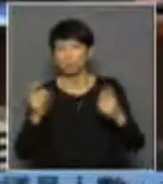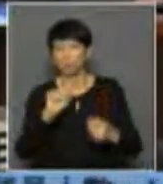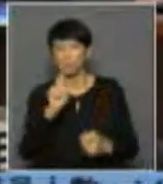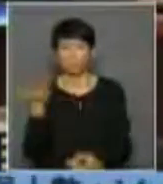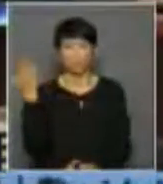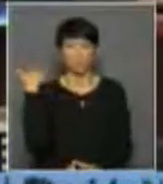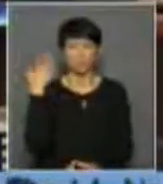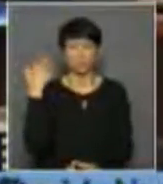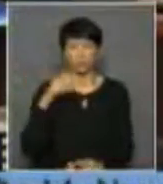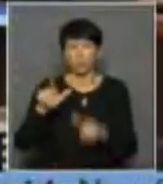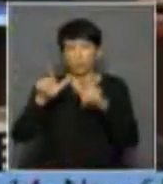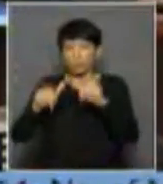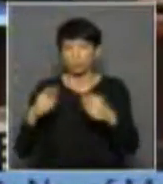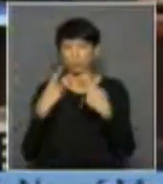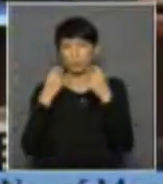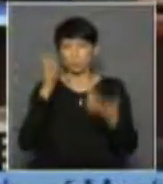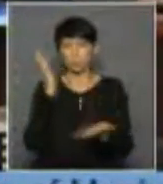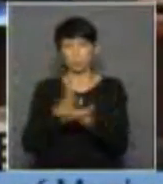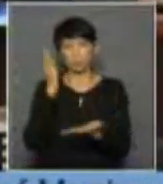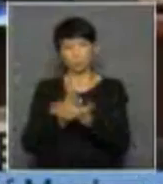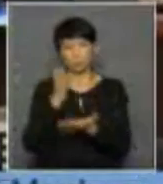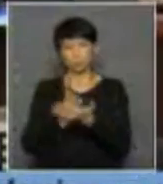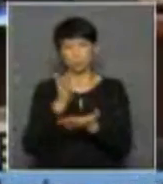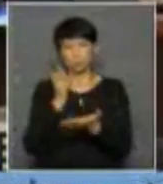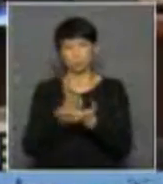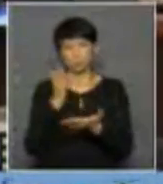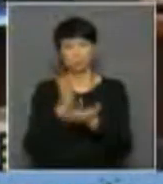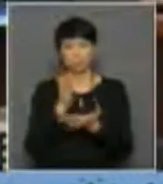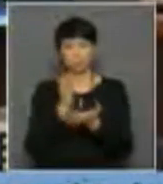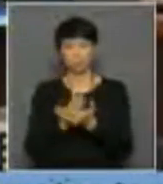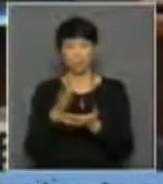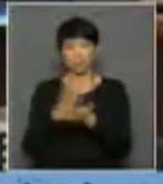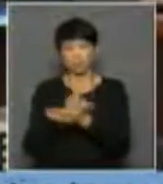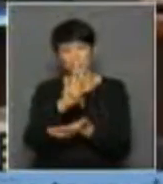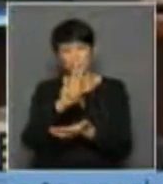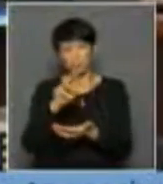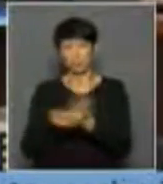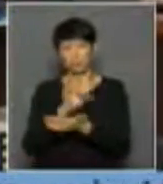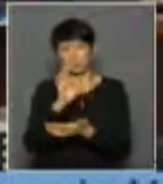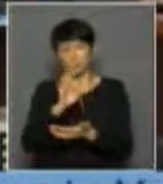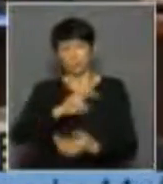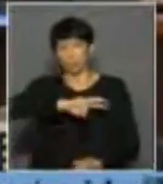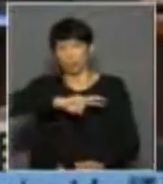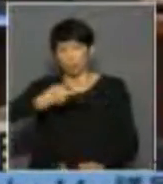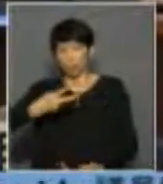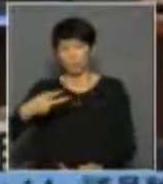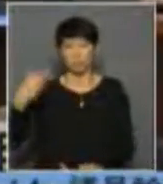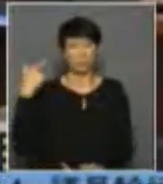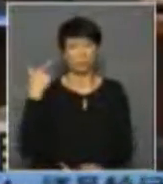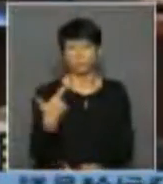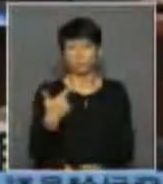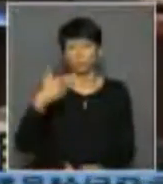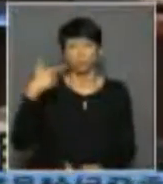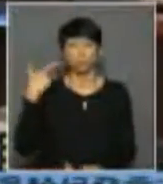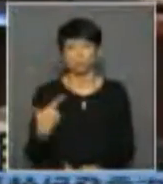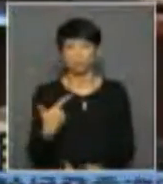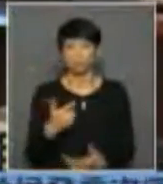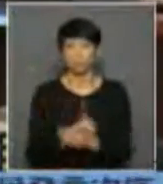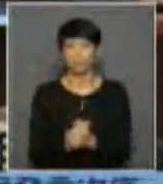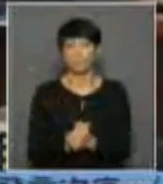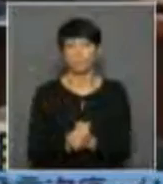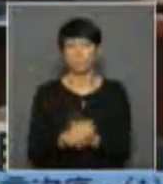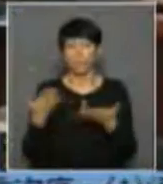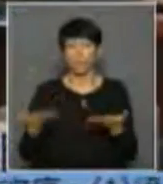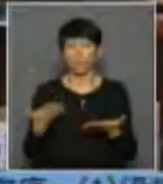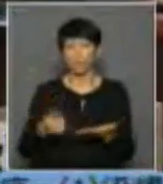前熟悉的城市，即这三两年来的改变实在太大太大。今次发